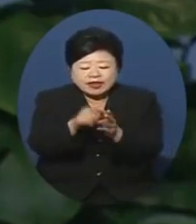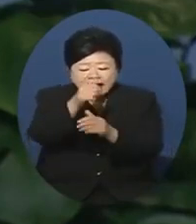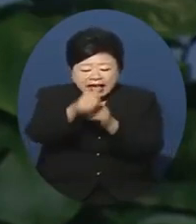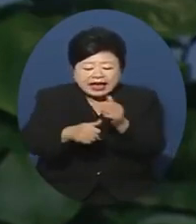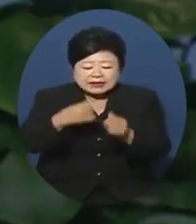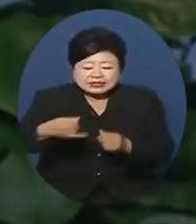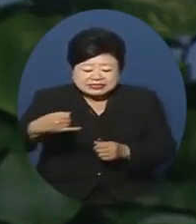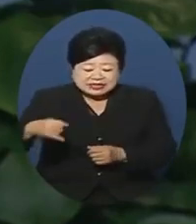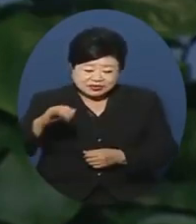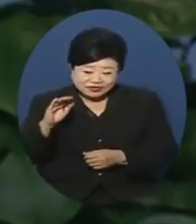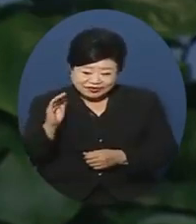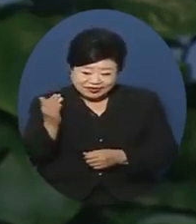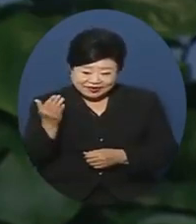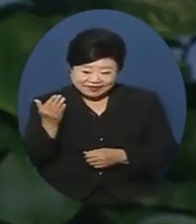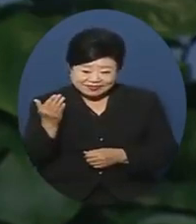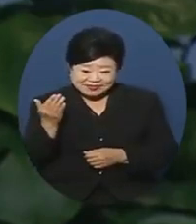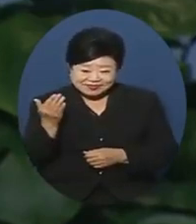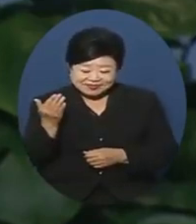하나님을 찬양할 때